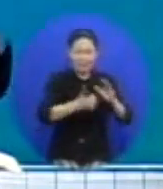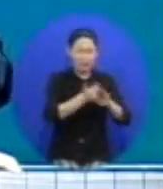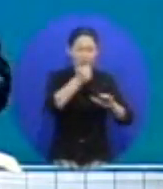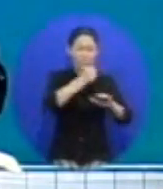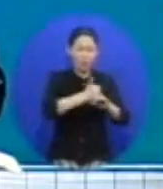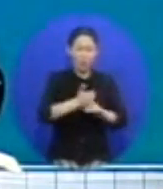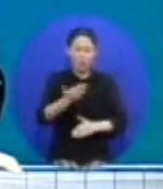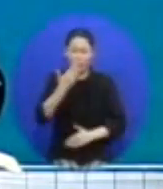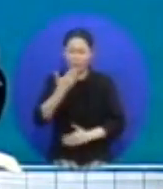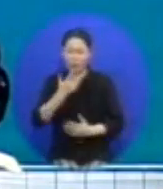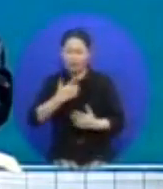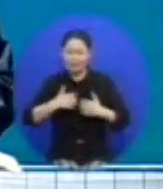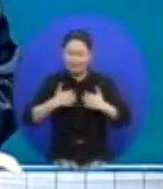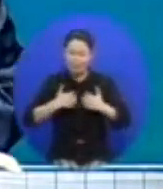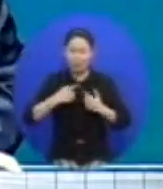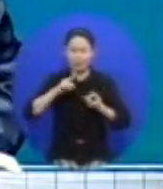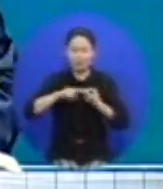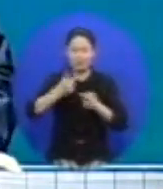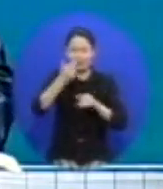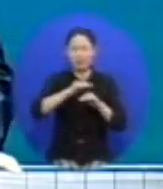즐기는 걸 예비하고